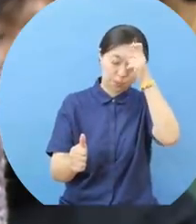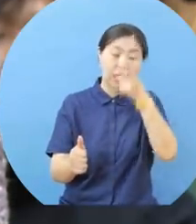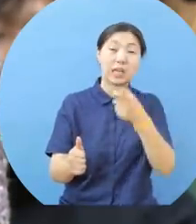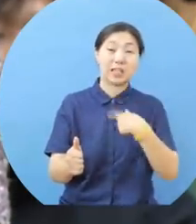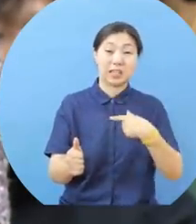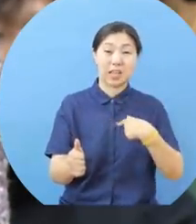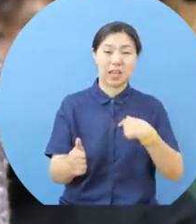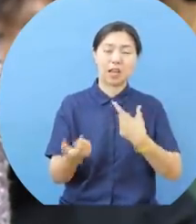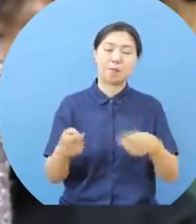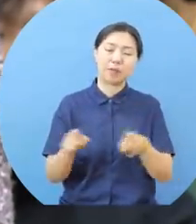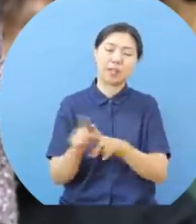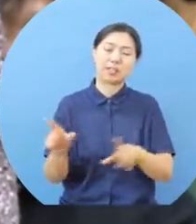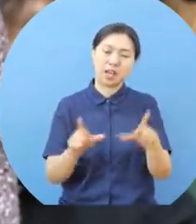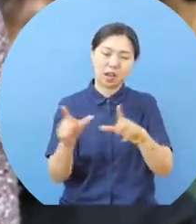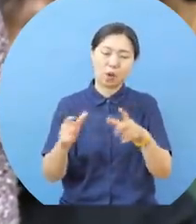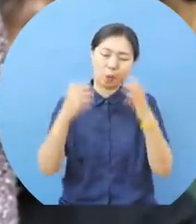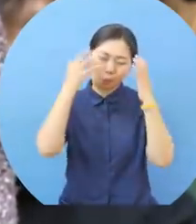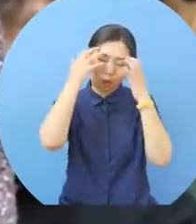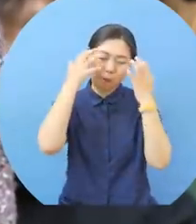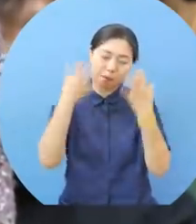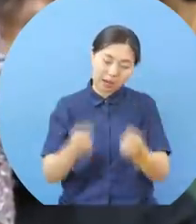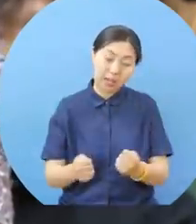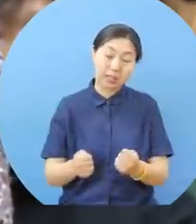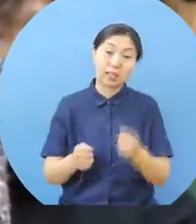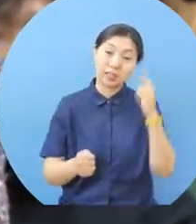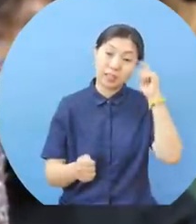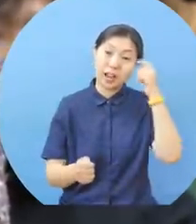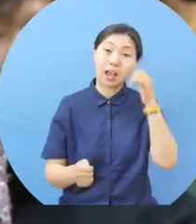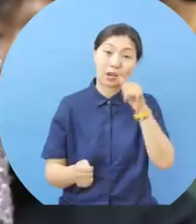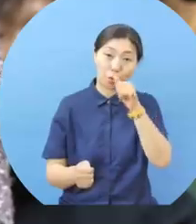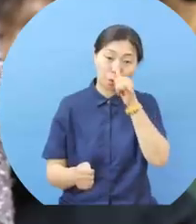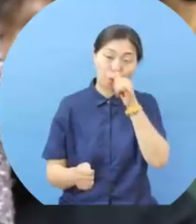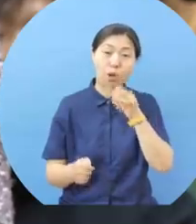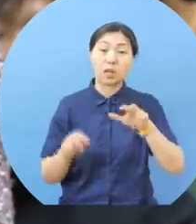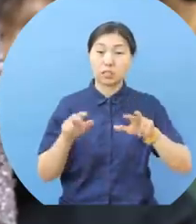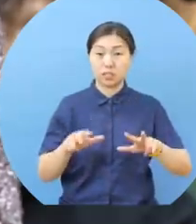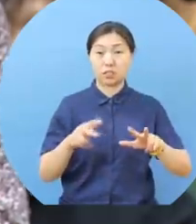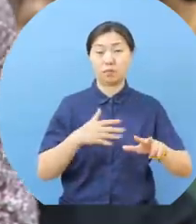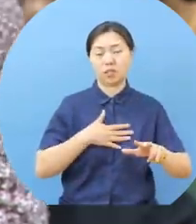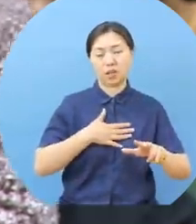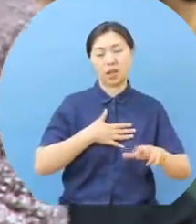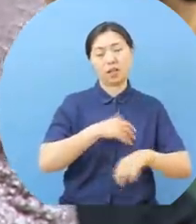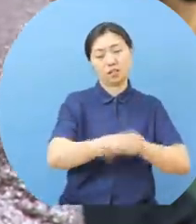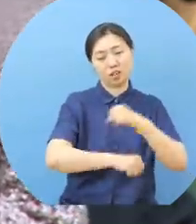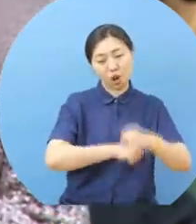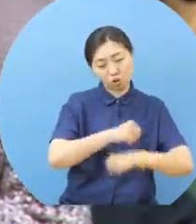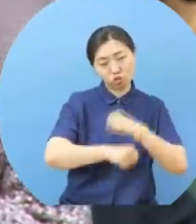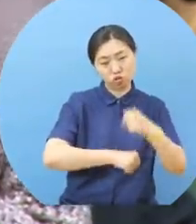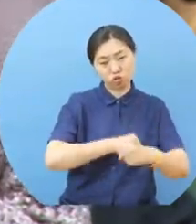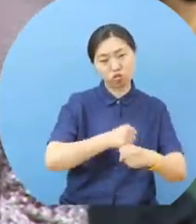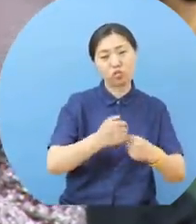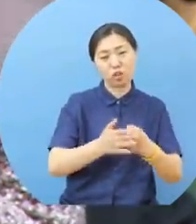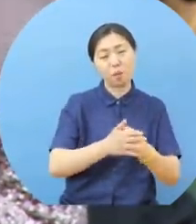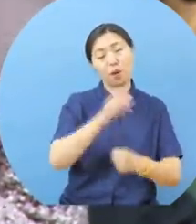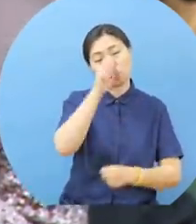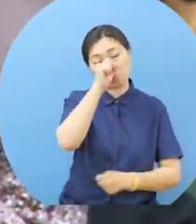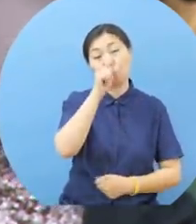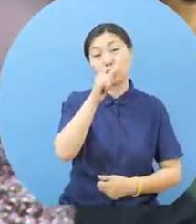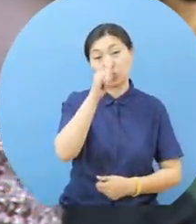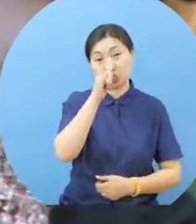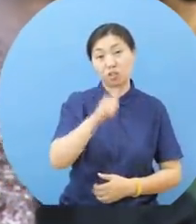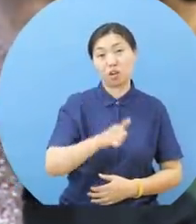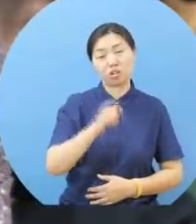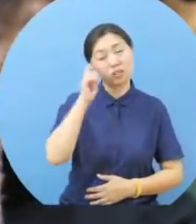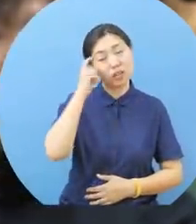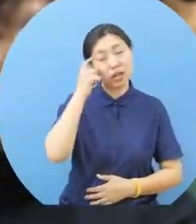살결 생각이 들기도 하고 그리고 지금은 제가 조금 자유로와 줘서 좋은 것도 있다는 생각이